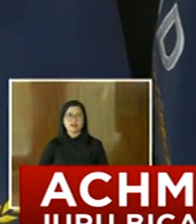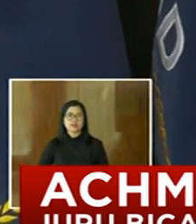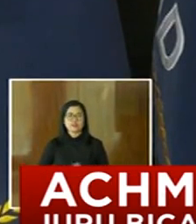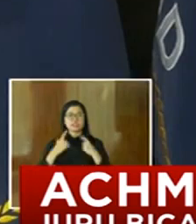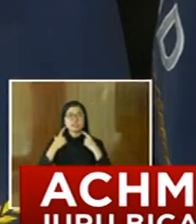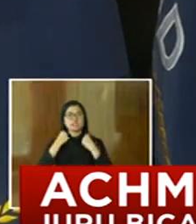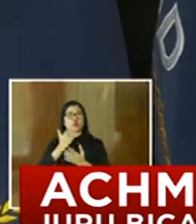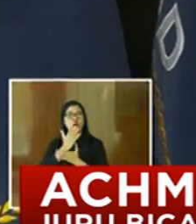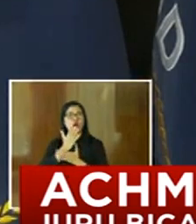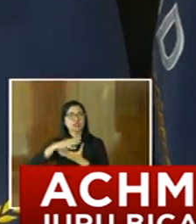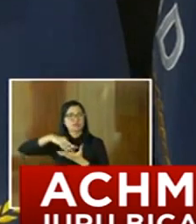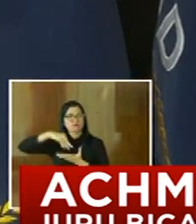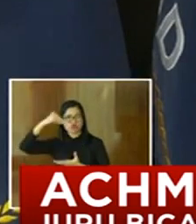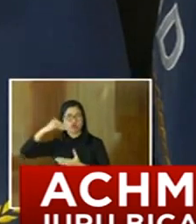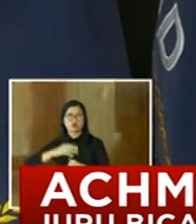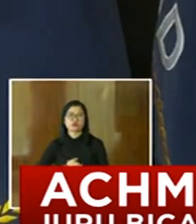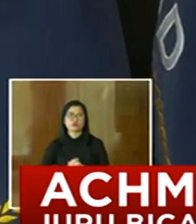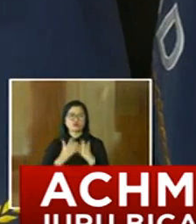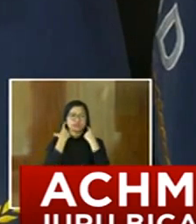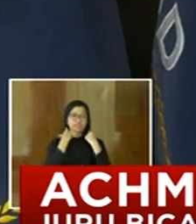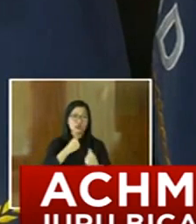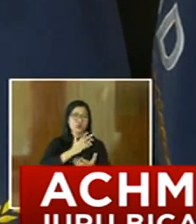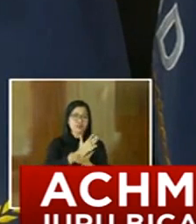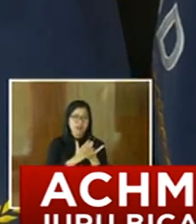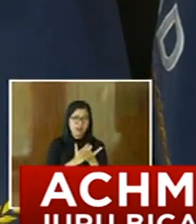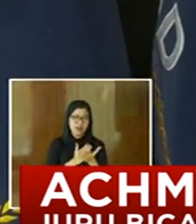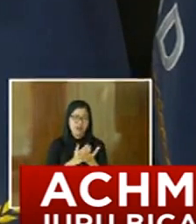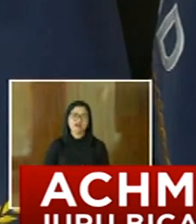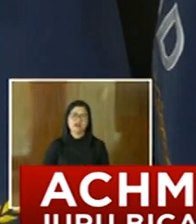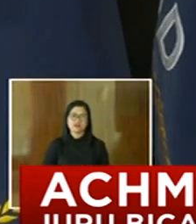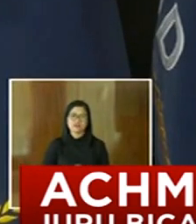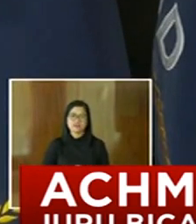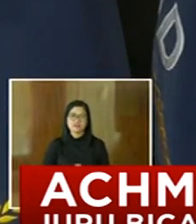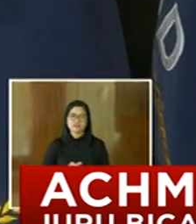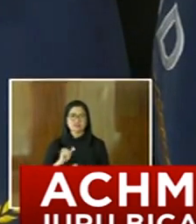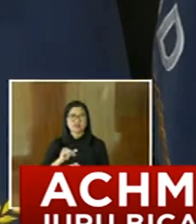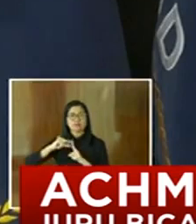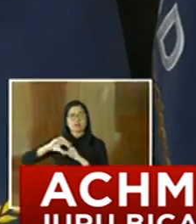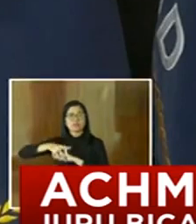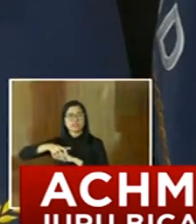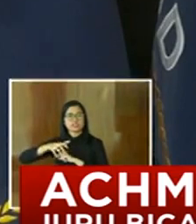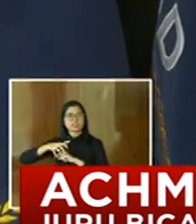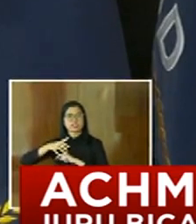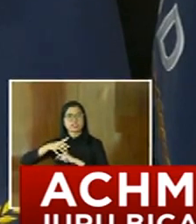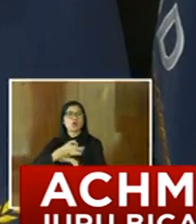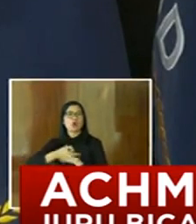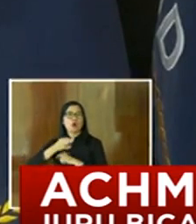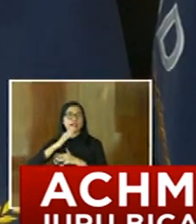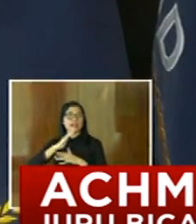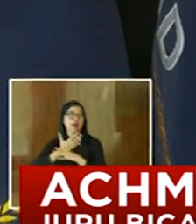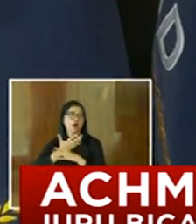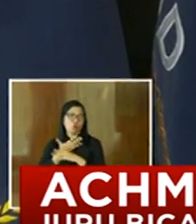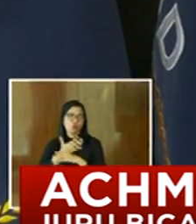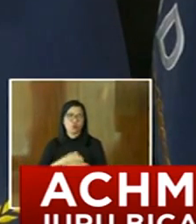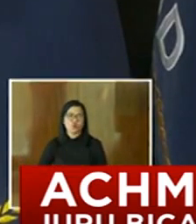Timur Kemudian dari Jawa Tengah dan juga dari Provinsi Kepulauan Riau secara